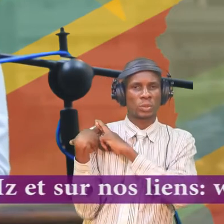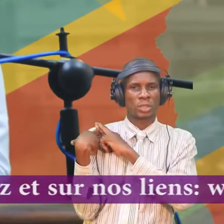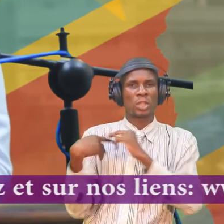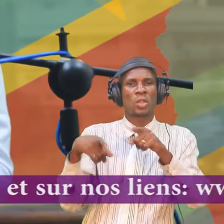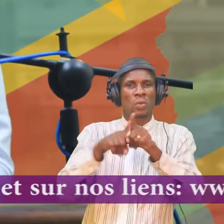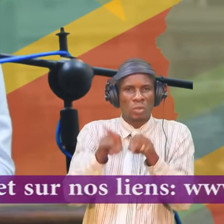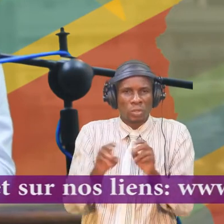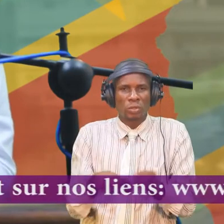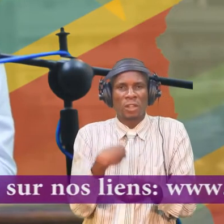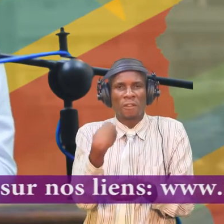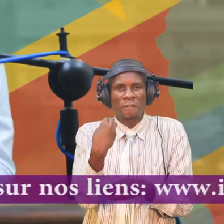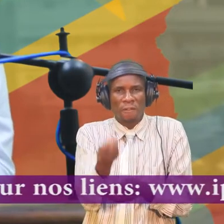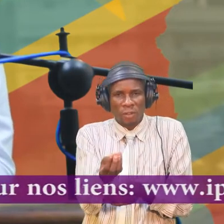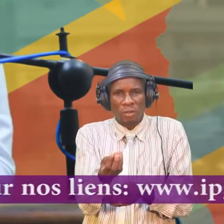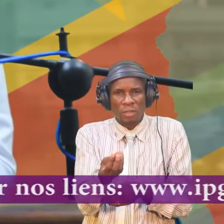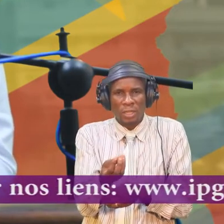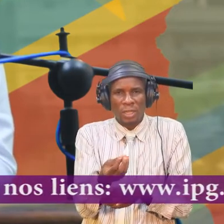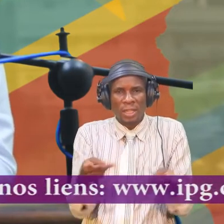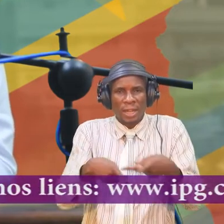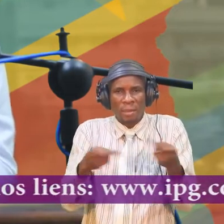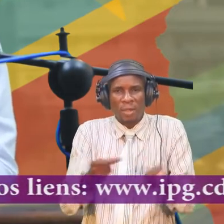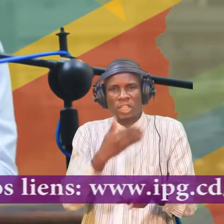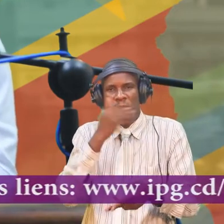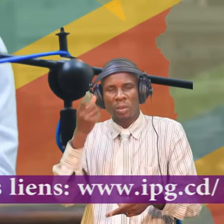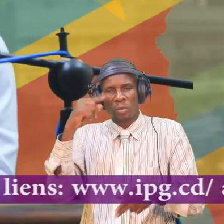sana na alimweka katika hali nzuri,